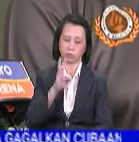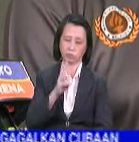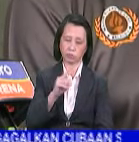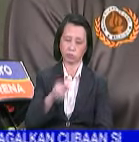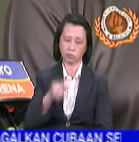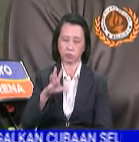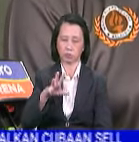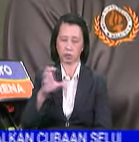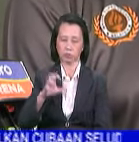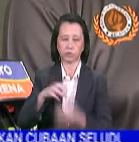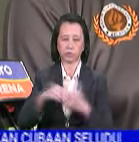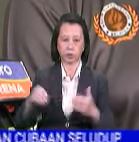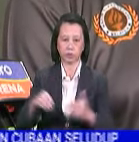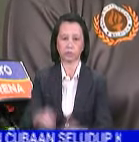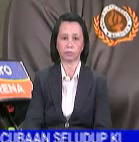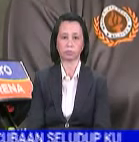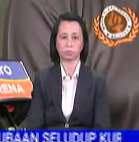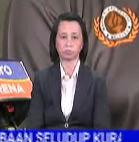RM6,500.